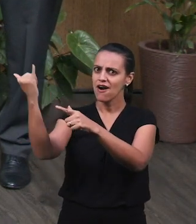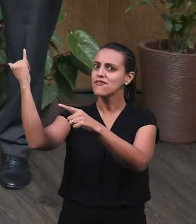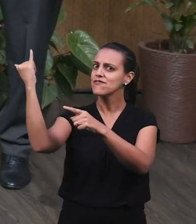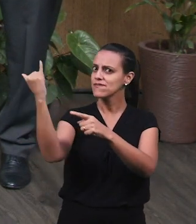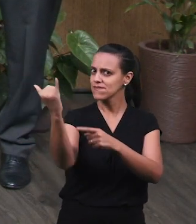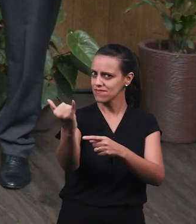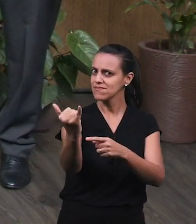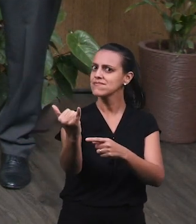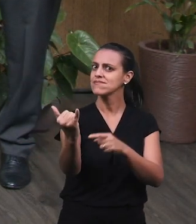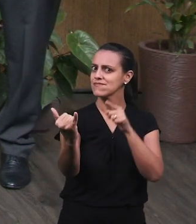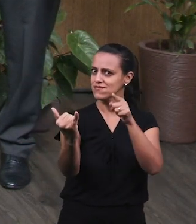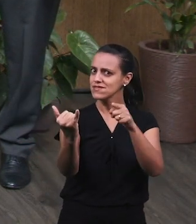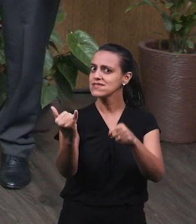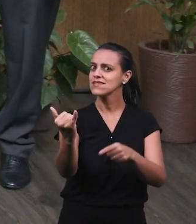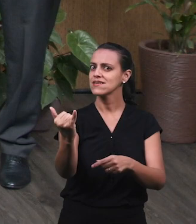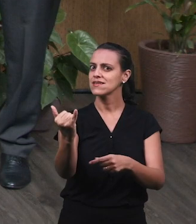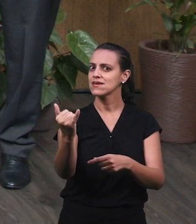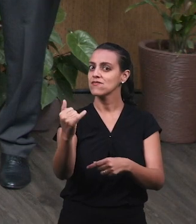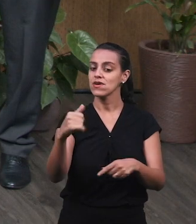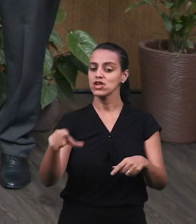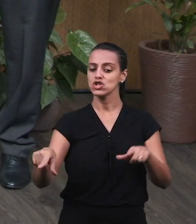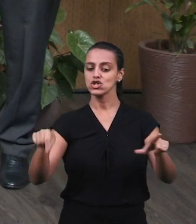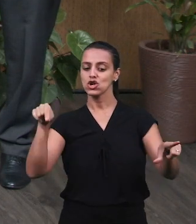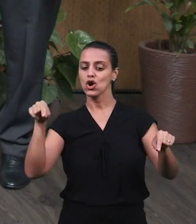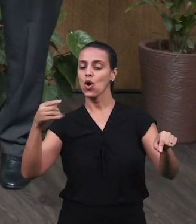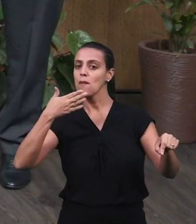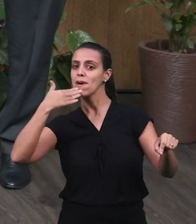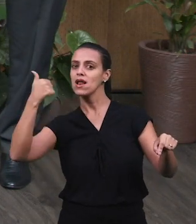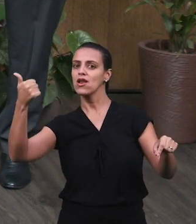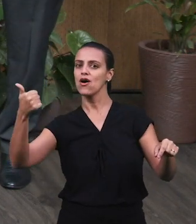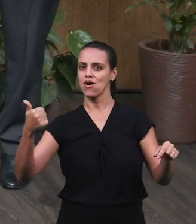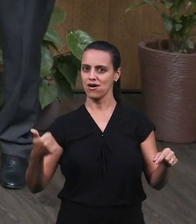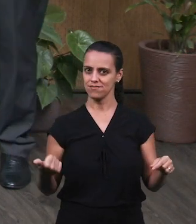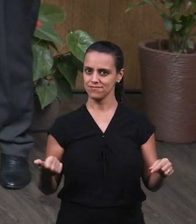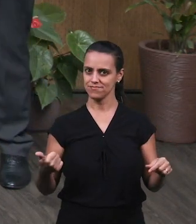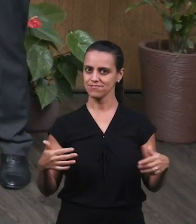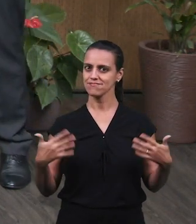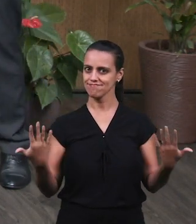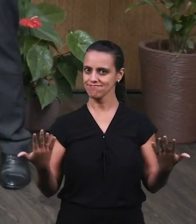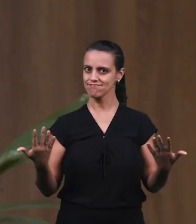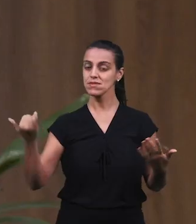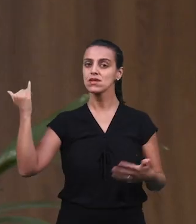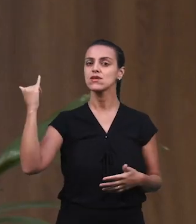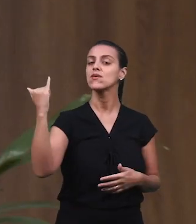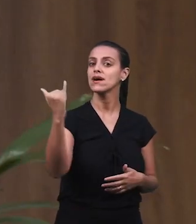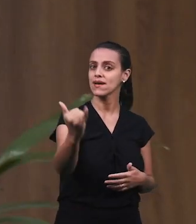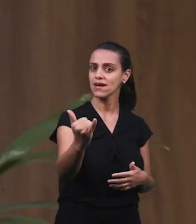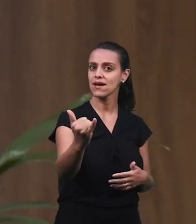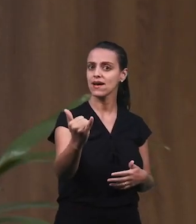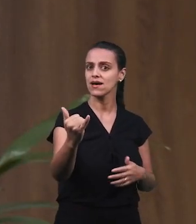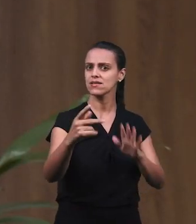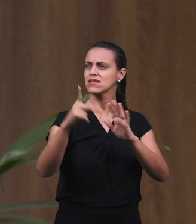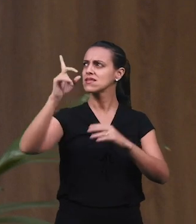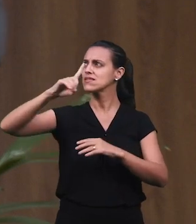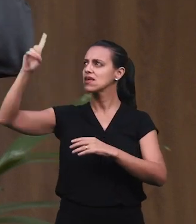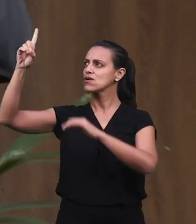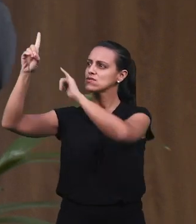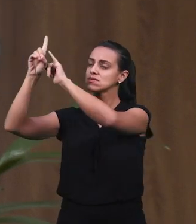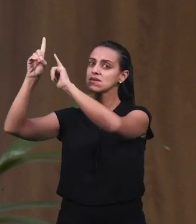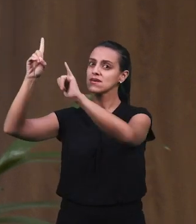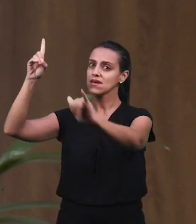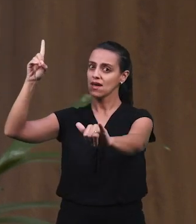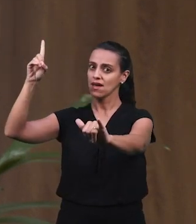le bon choix. Et le message de Dieu qu'il y a pour vous à ce moment